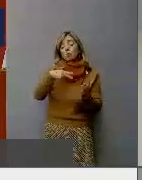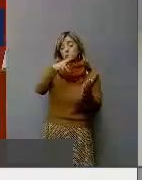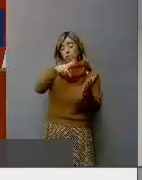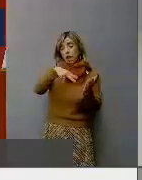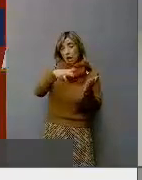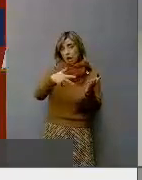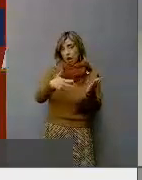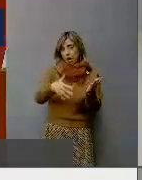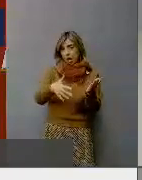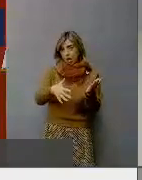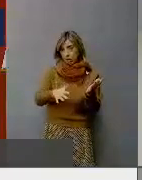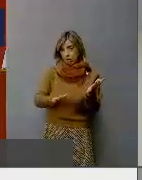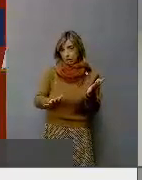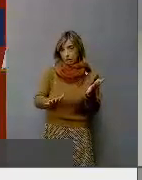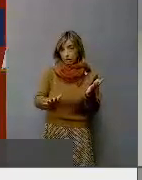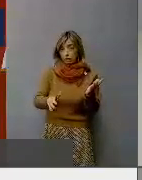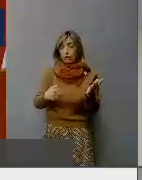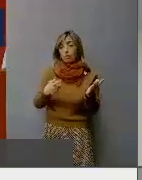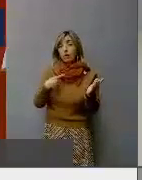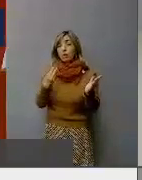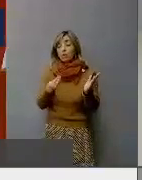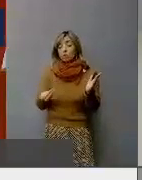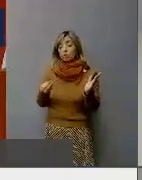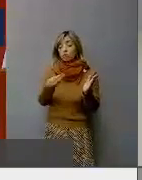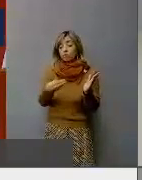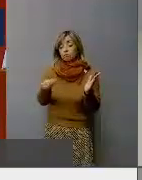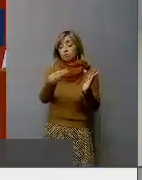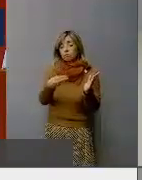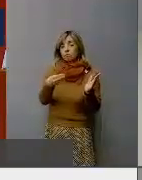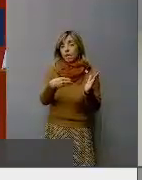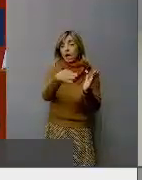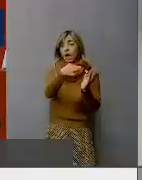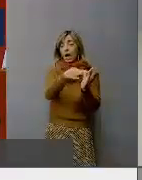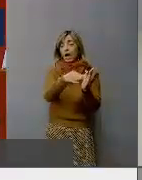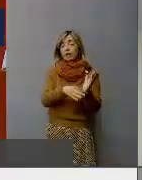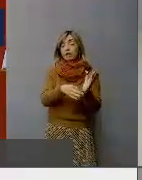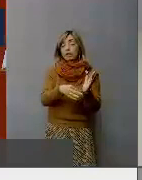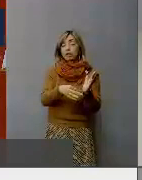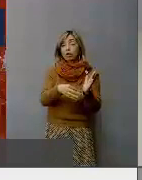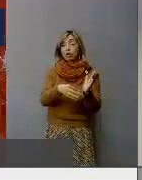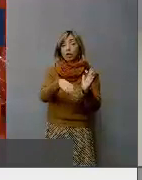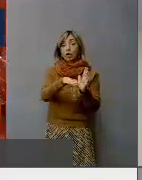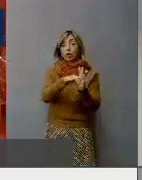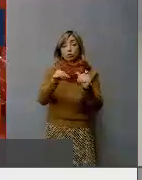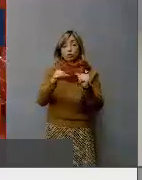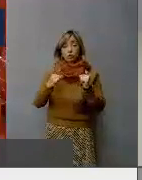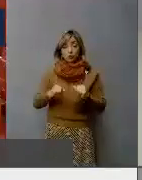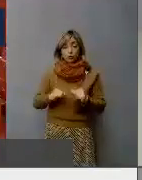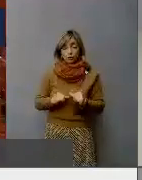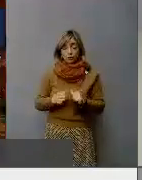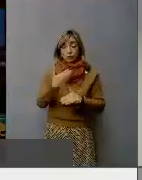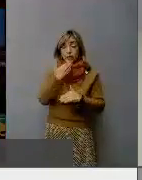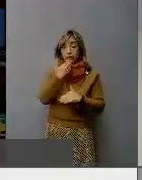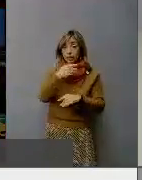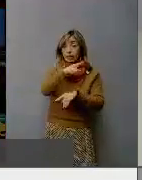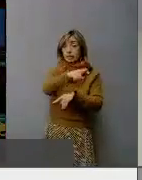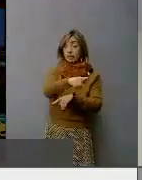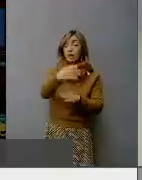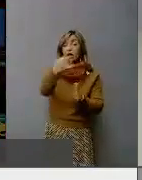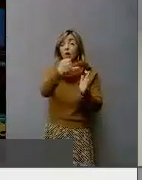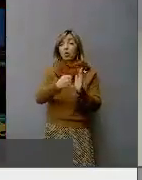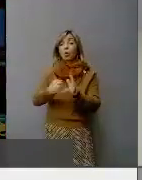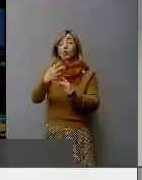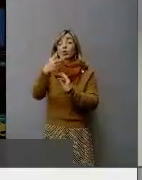ma sono semplicemente degli innesti di articoli del codice civile grazie grazie a lei ultimi due emendamenti 45